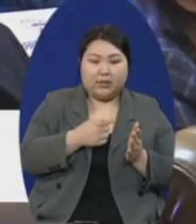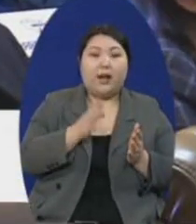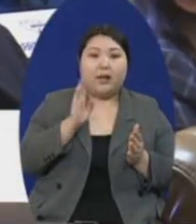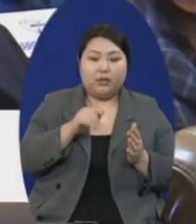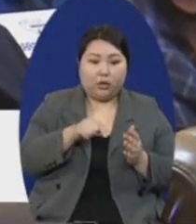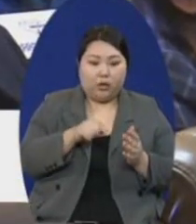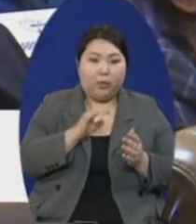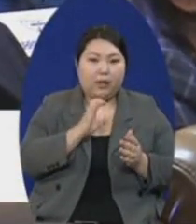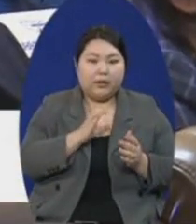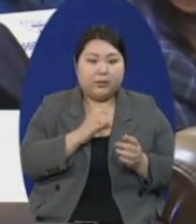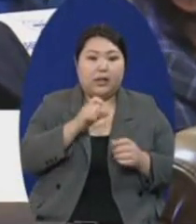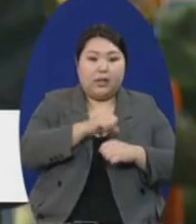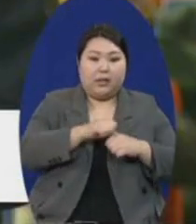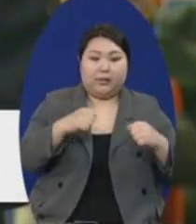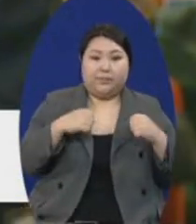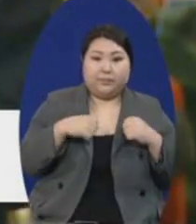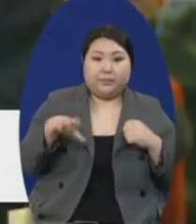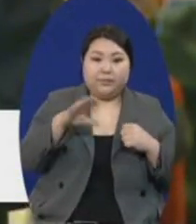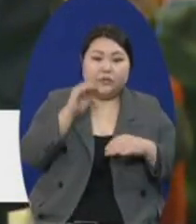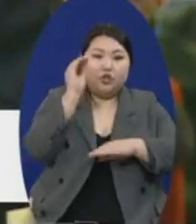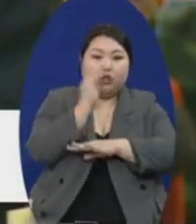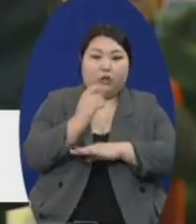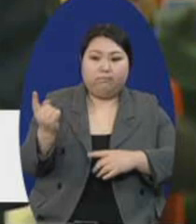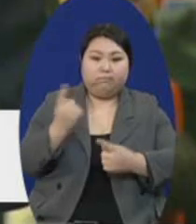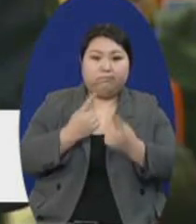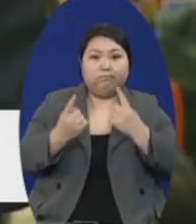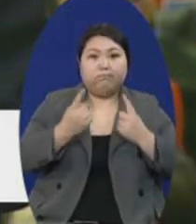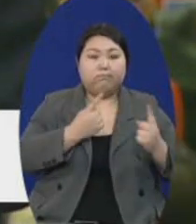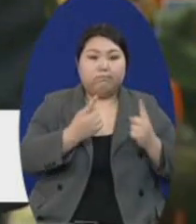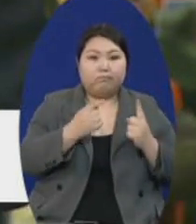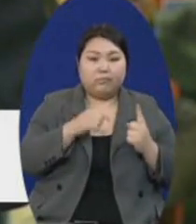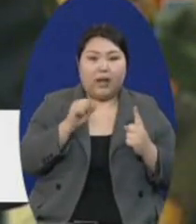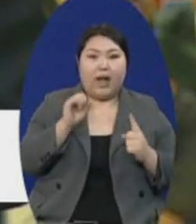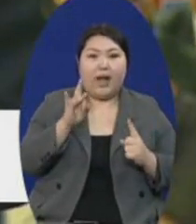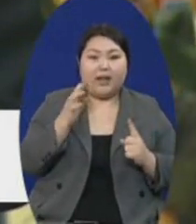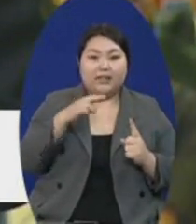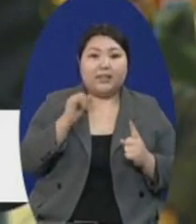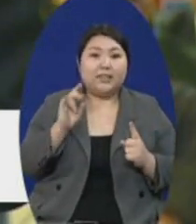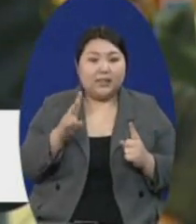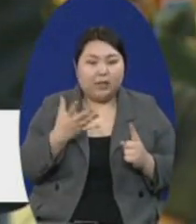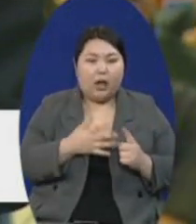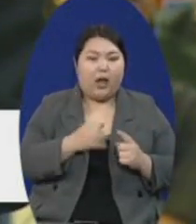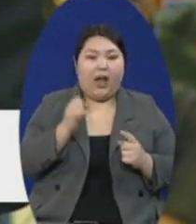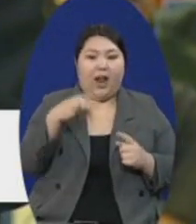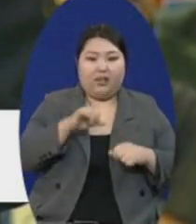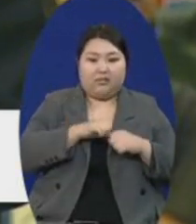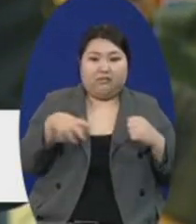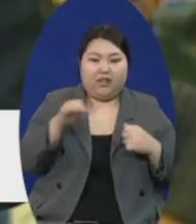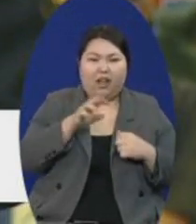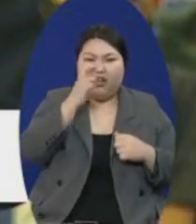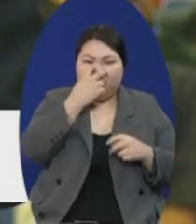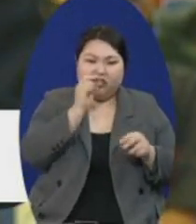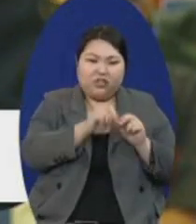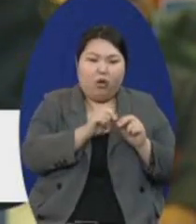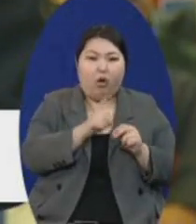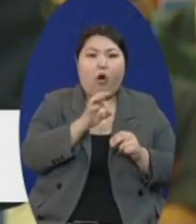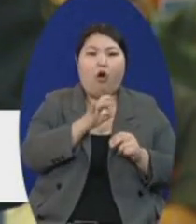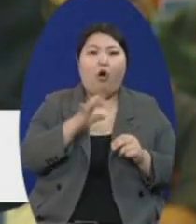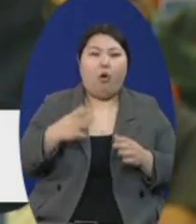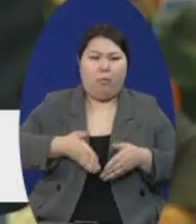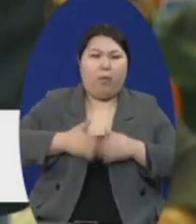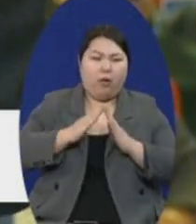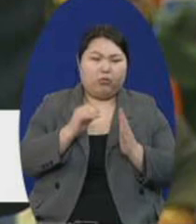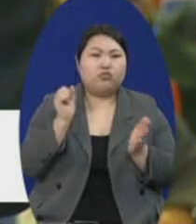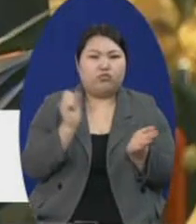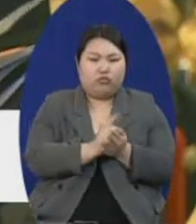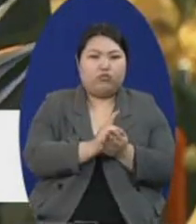оронд ард иргэдийн төлөөлсөн ардын хянан шалах хорог байгуулах нь зүйтэй гэж